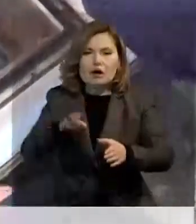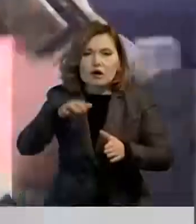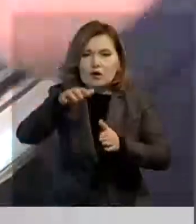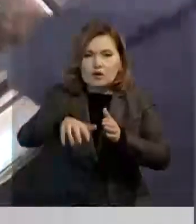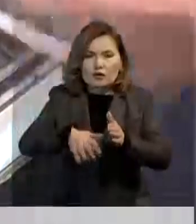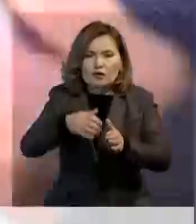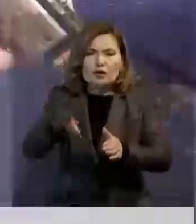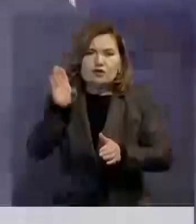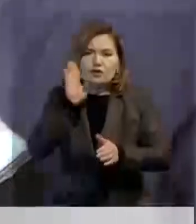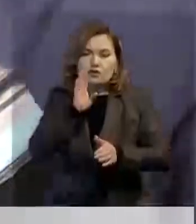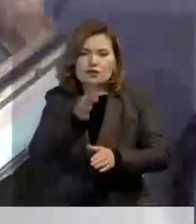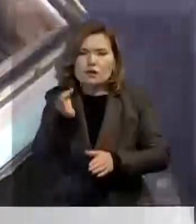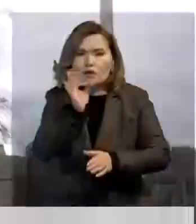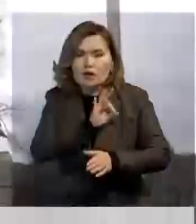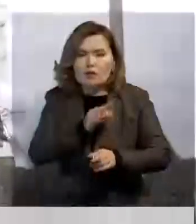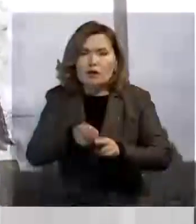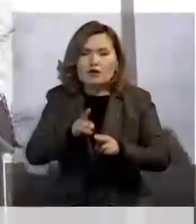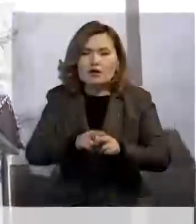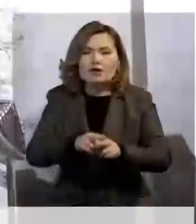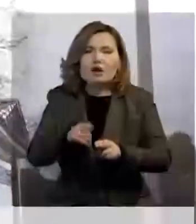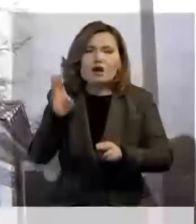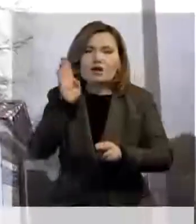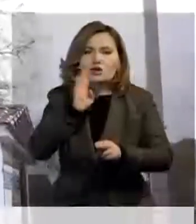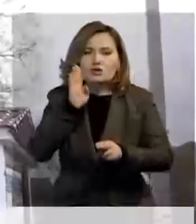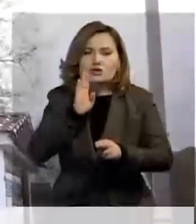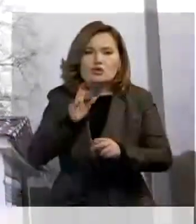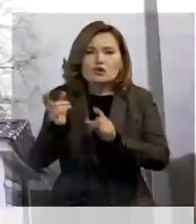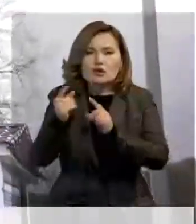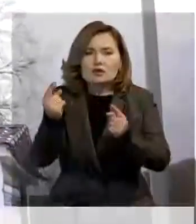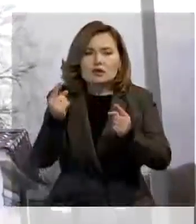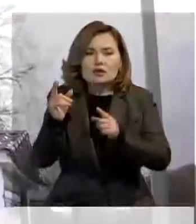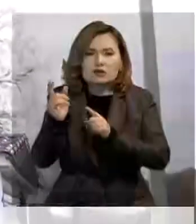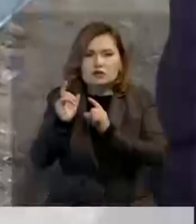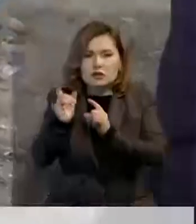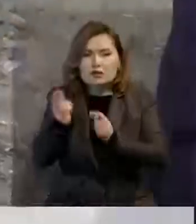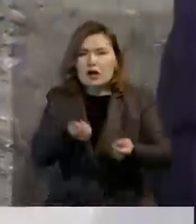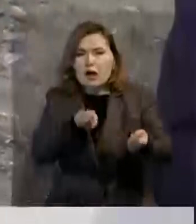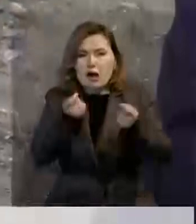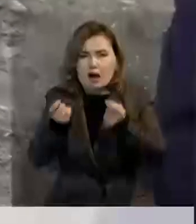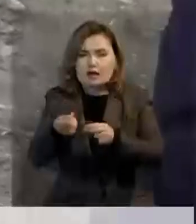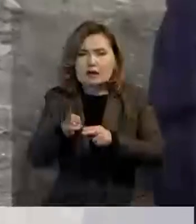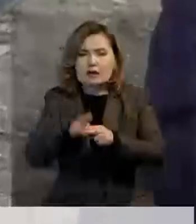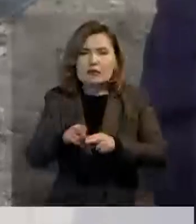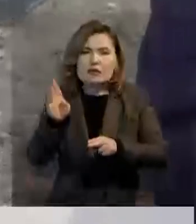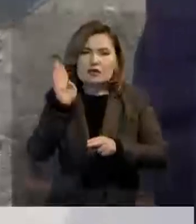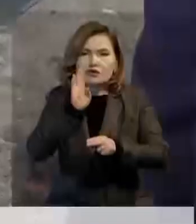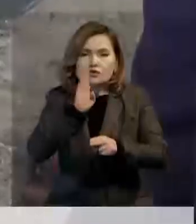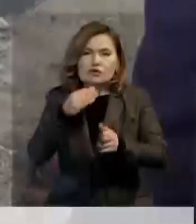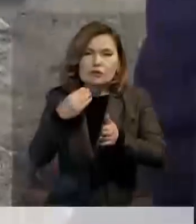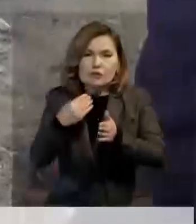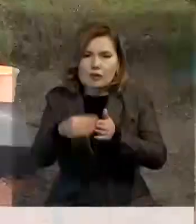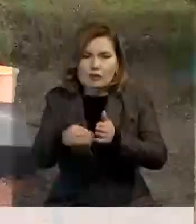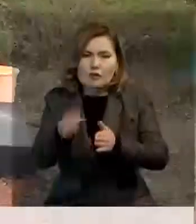су құйдырып тұрады. Су таситын көліктер 4 тонна суды 3000 теңгеге әкеледі екен. Амалы таусылған жұрт тазартылмаған су ішуге